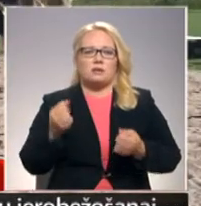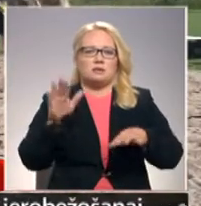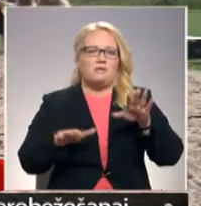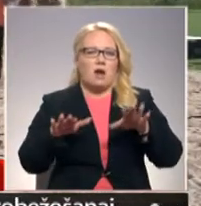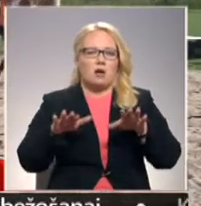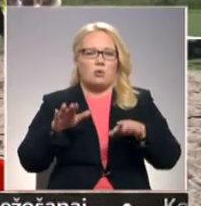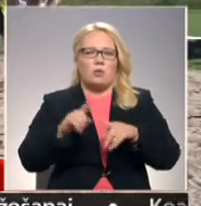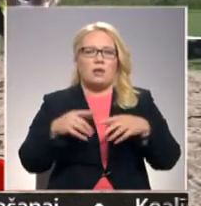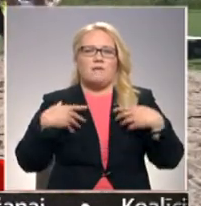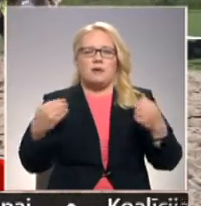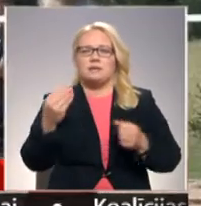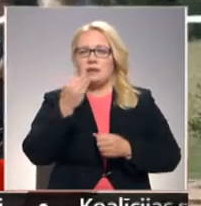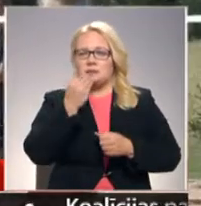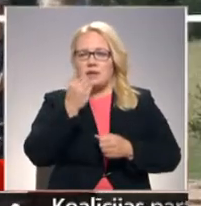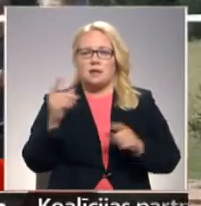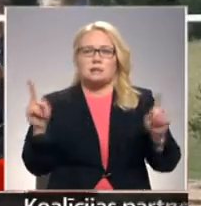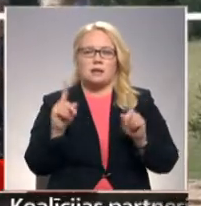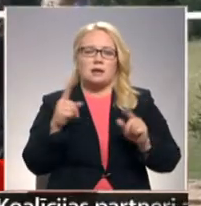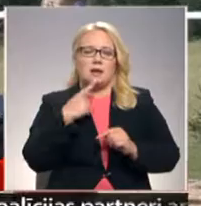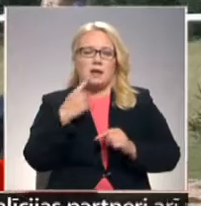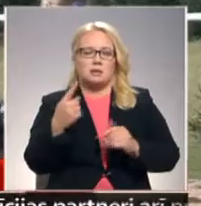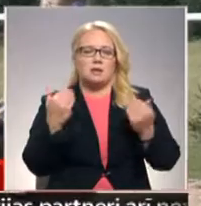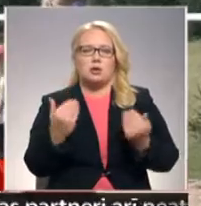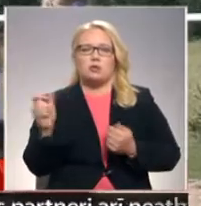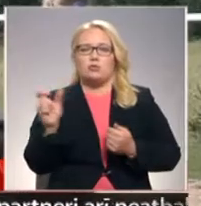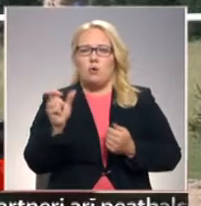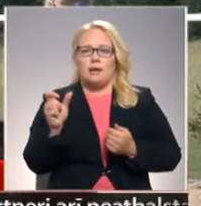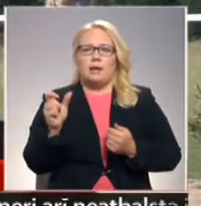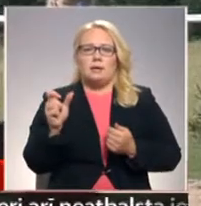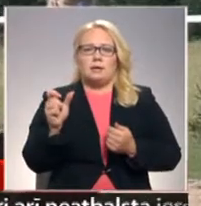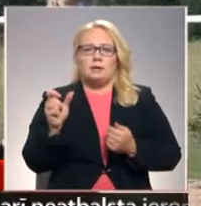ēdiens ir, jāsaka, šobrīd diezgan tāds